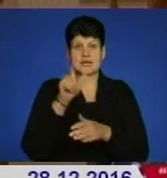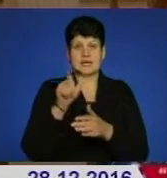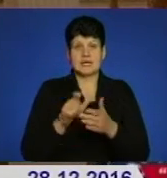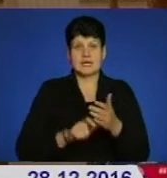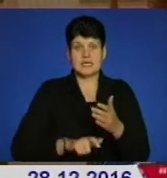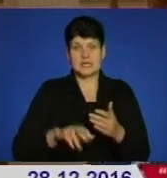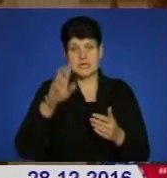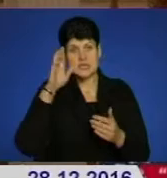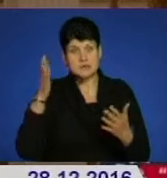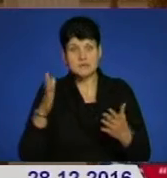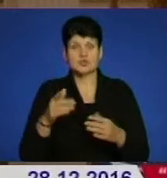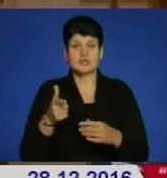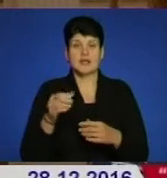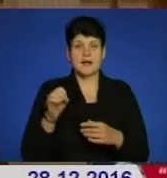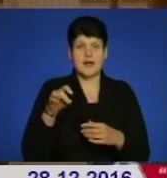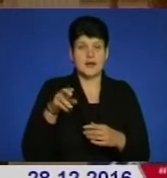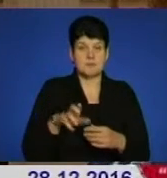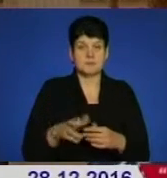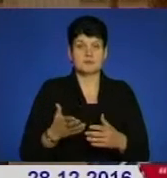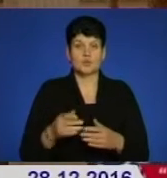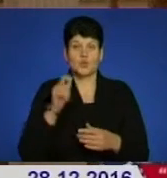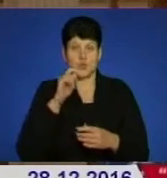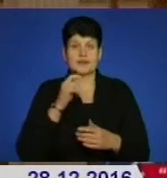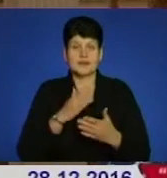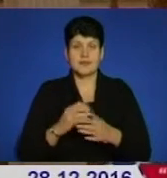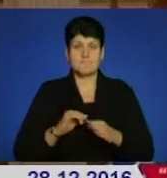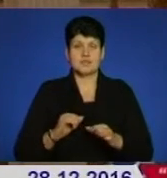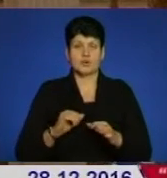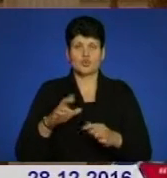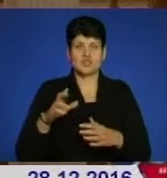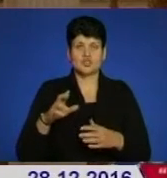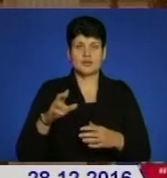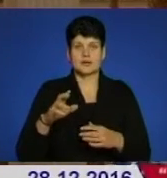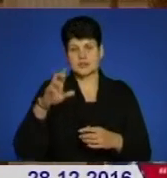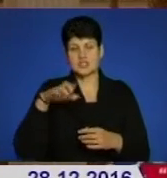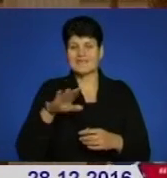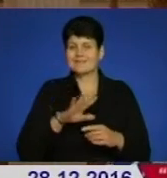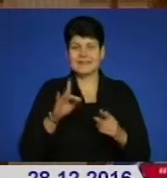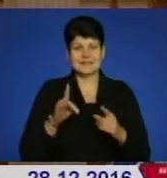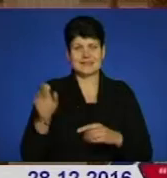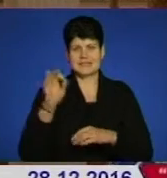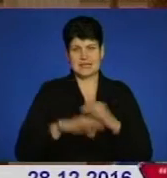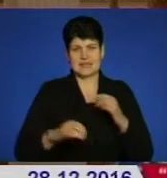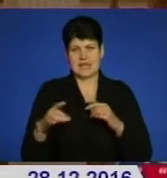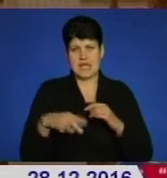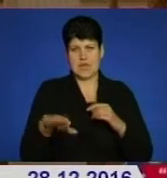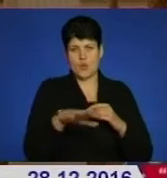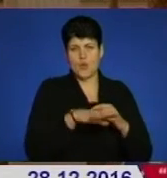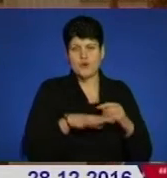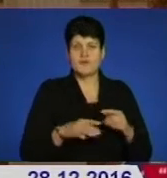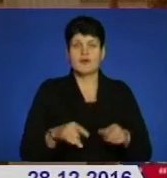стала патріотичною тою державою. І гадаю, що не тільки для західних регіонів, а для тих